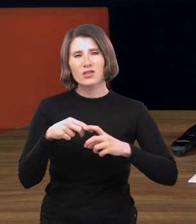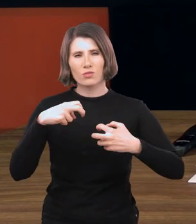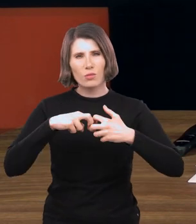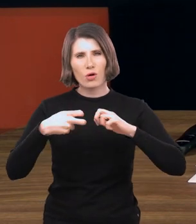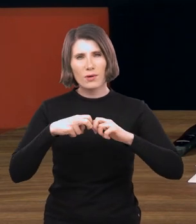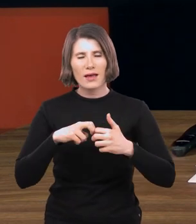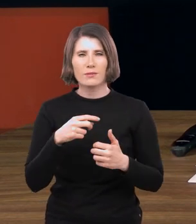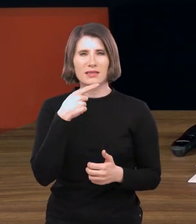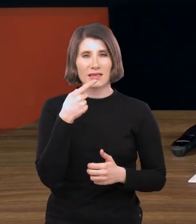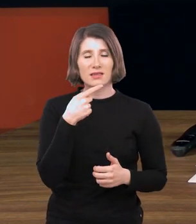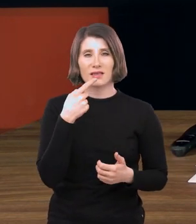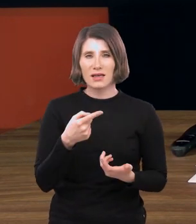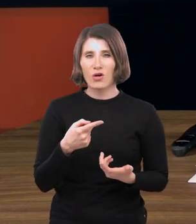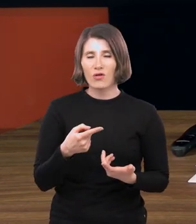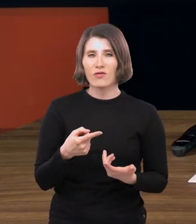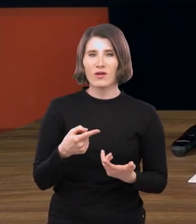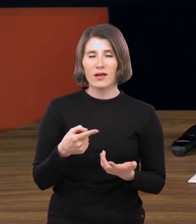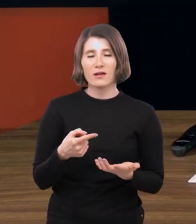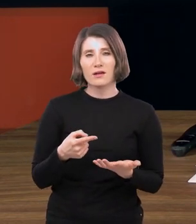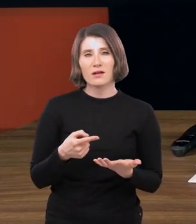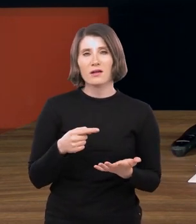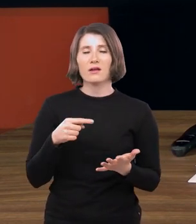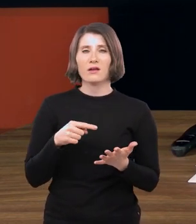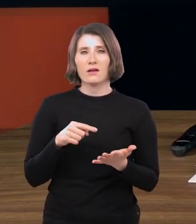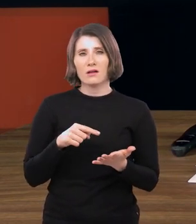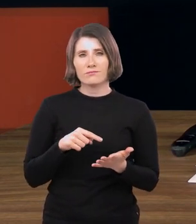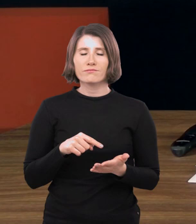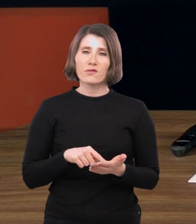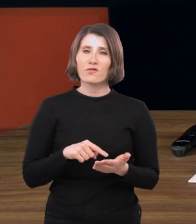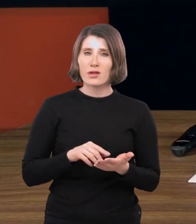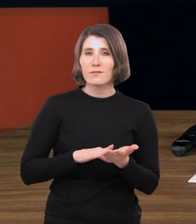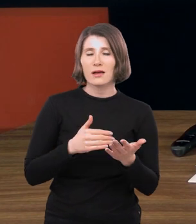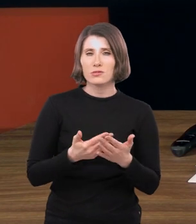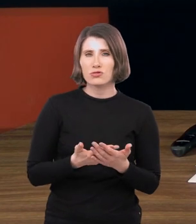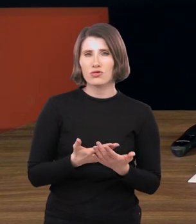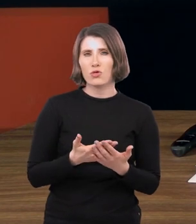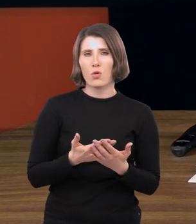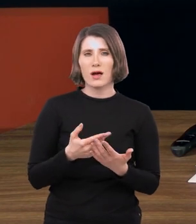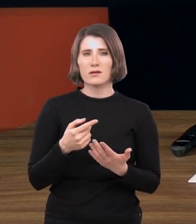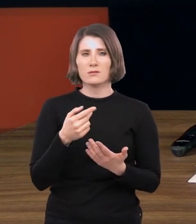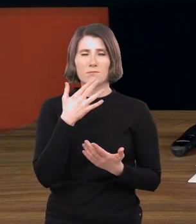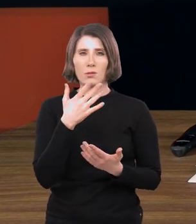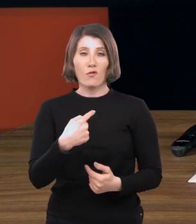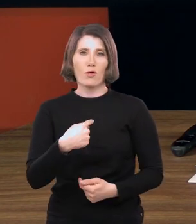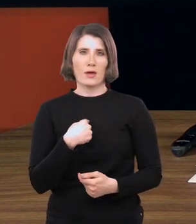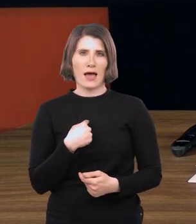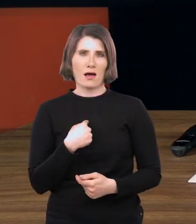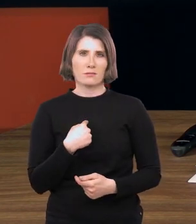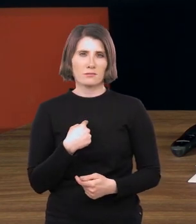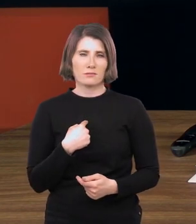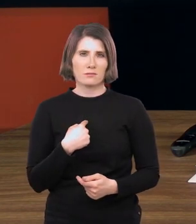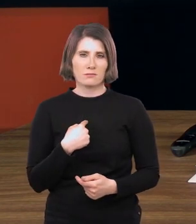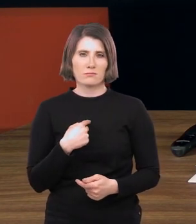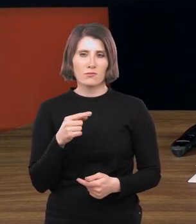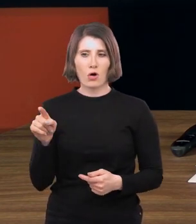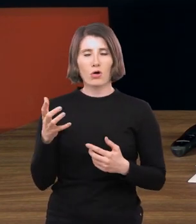problemy językowe, zwłaszcza nieużywanie formy ja. kiedy